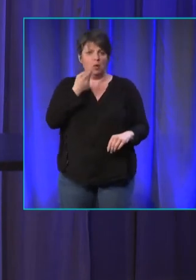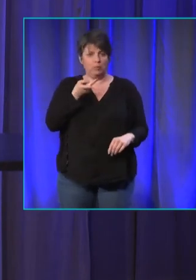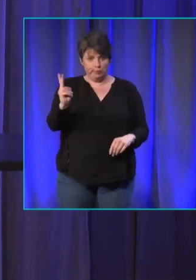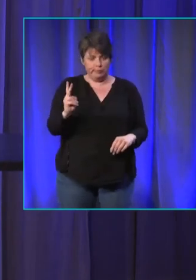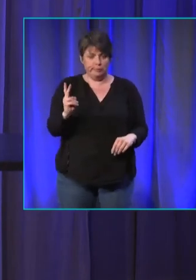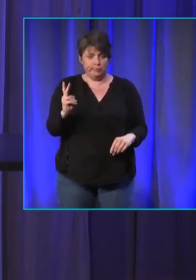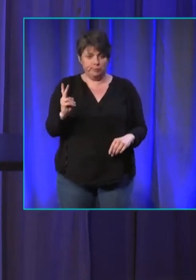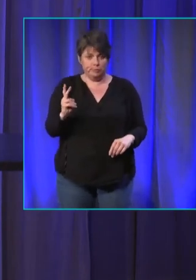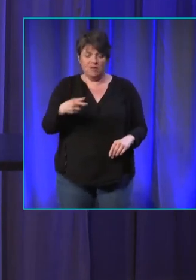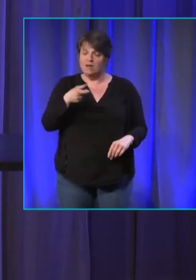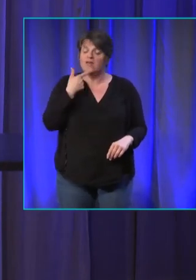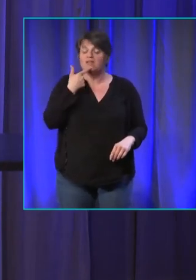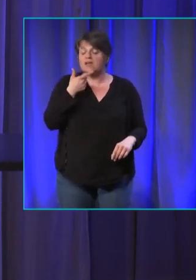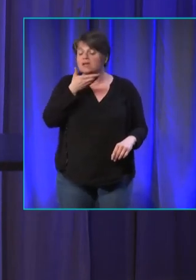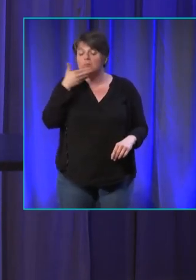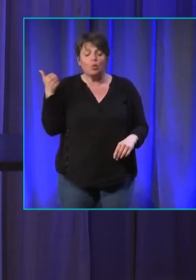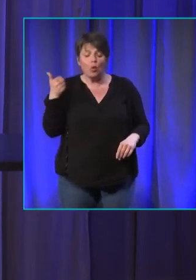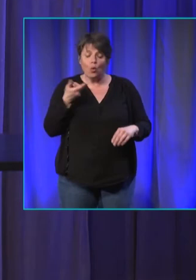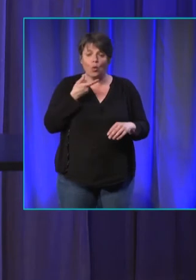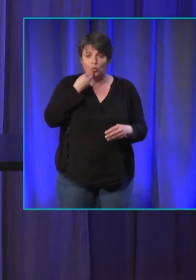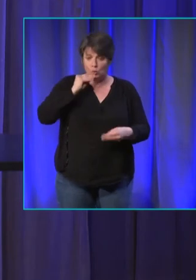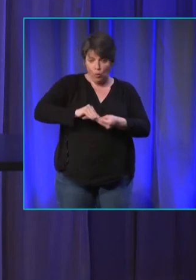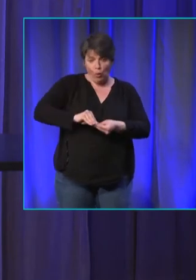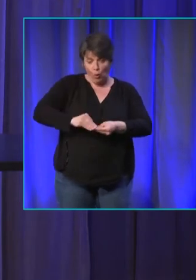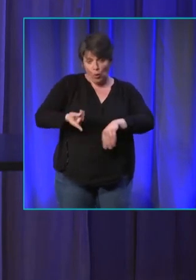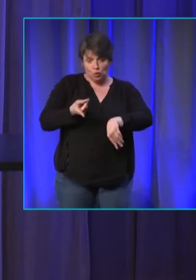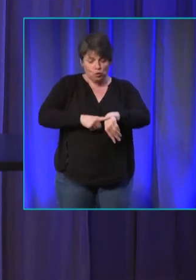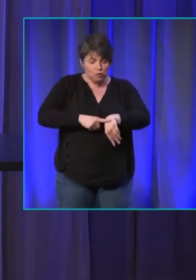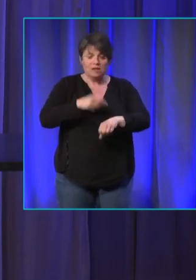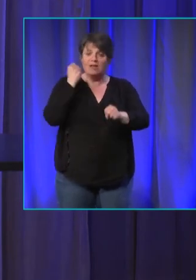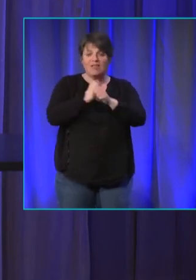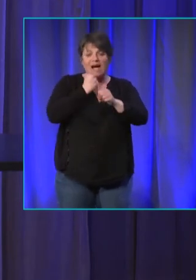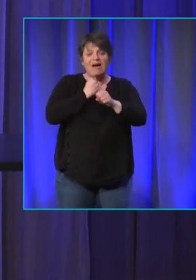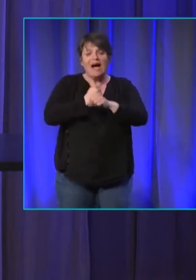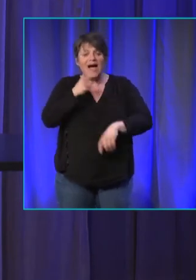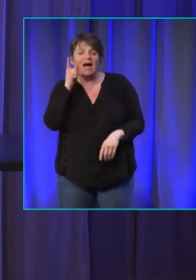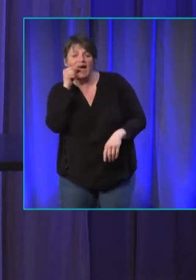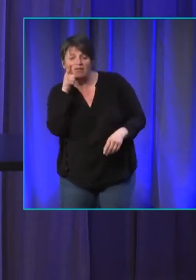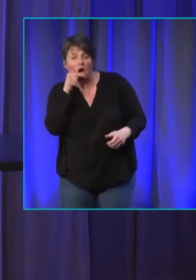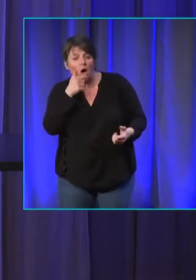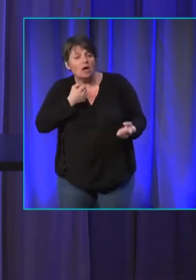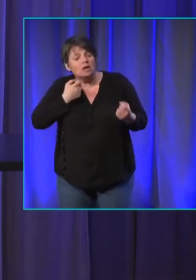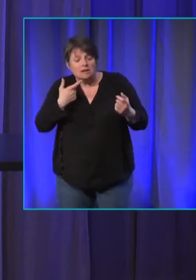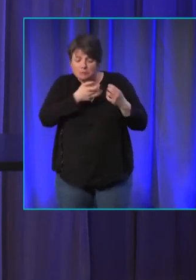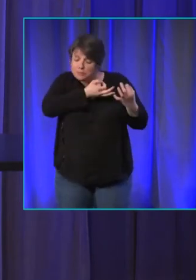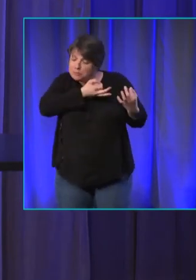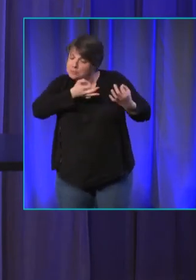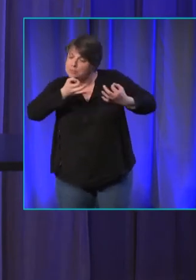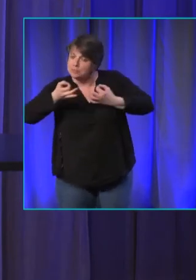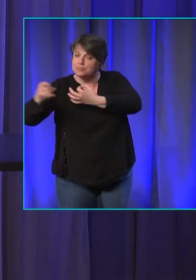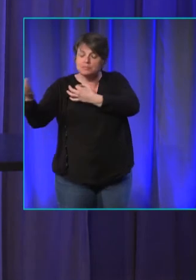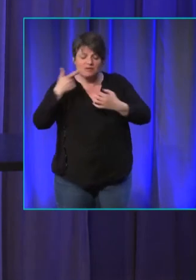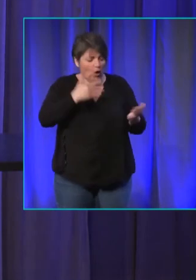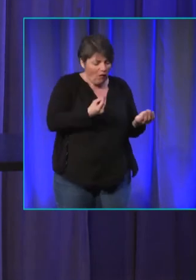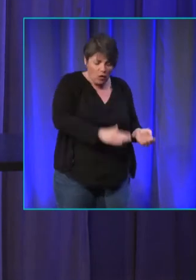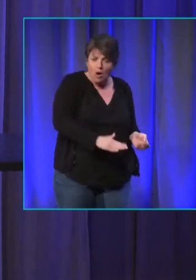qu'il est quand même préférable d'anticiper et de faire de l'endurance tôt, mais d'entretenir cette endurance au cours du